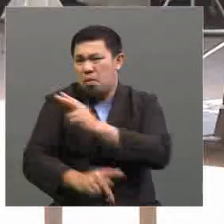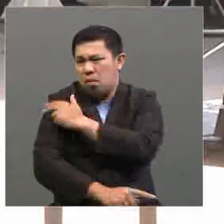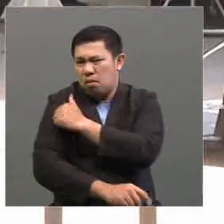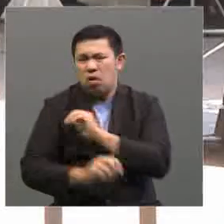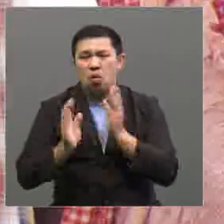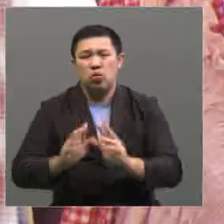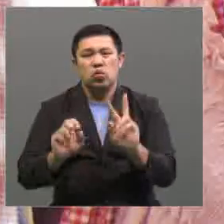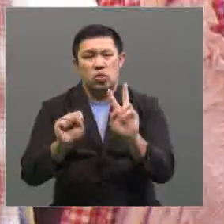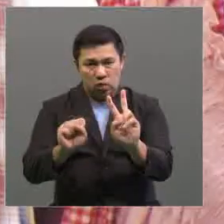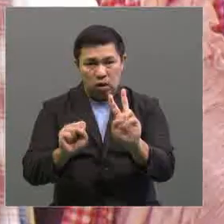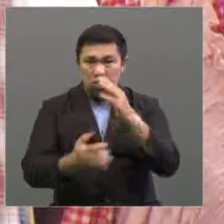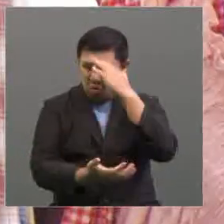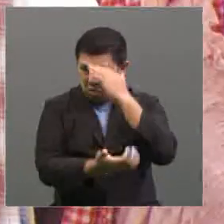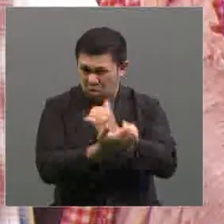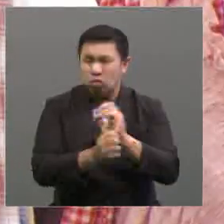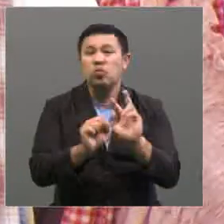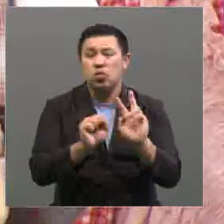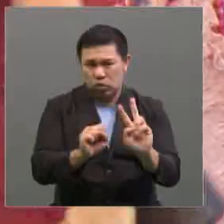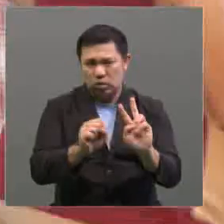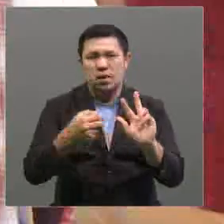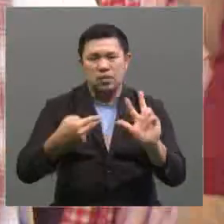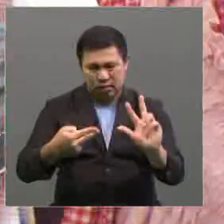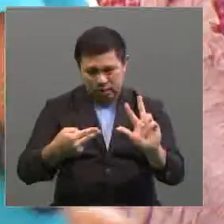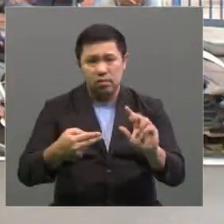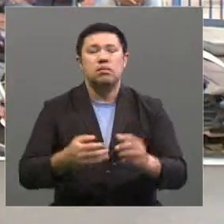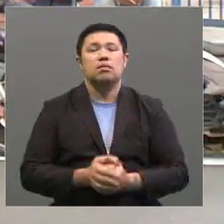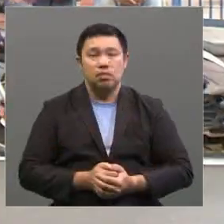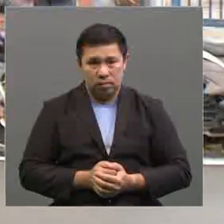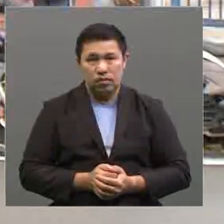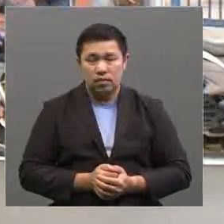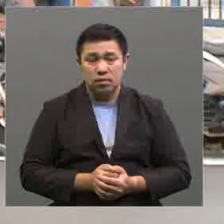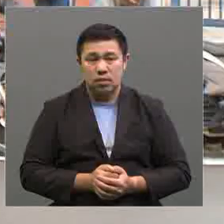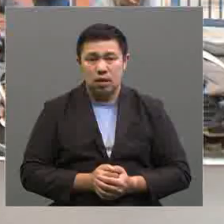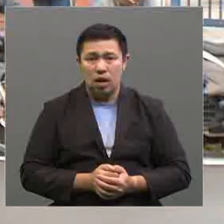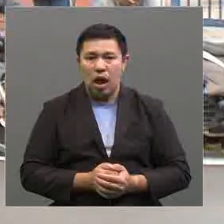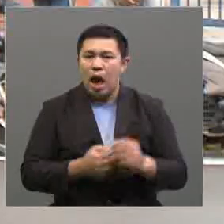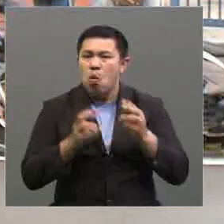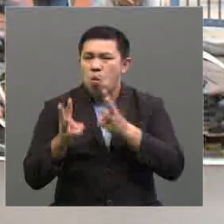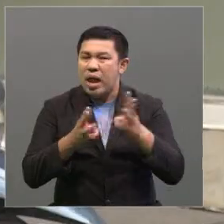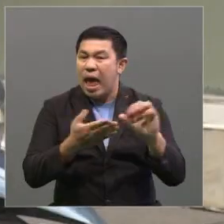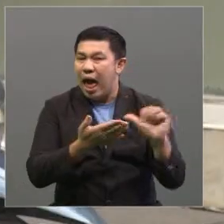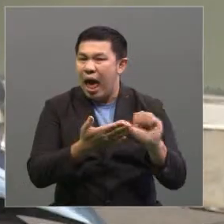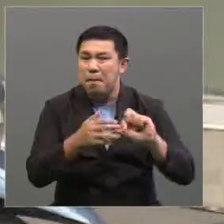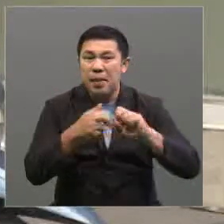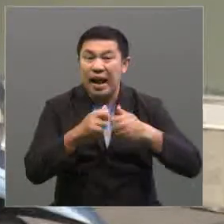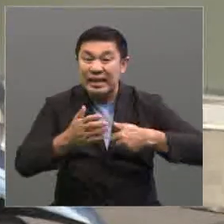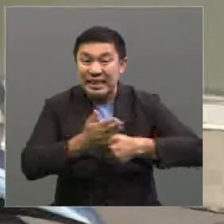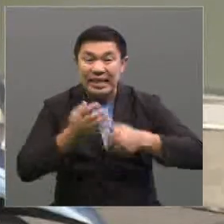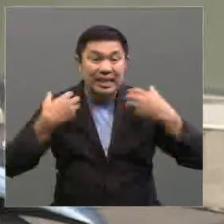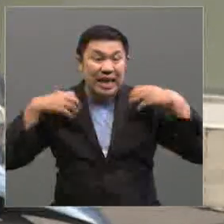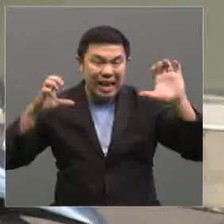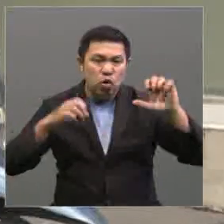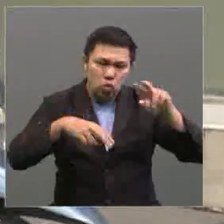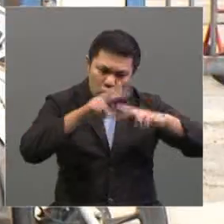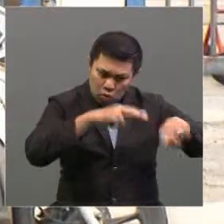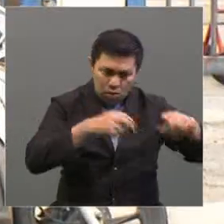อีก 200,000กว่าคนตำรวจอีกประมาณ 200,000 30,000กว่าคนสำหรับแนวทางการแก้ไขหนี้ของข้าราชการนั้นนะครับก็จะ